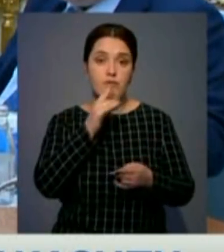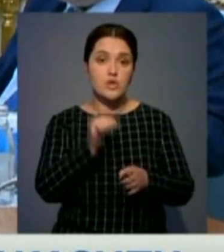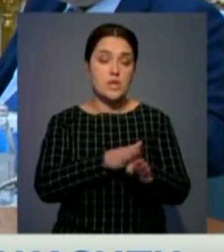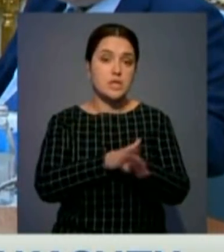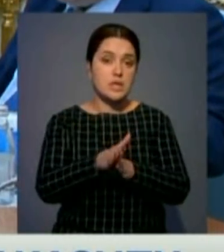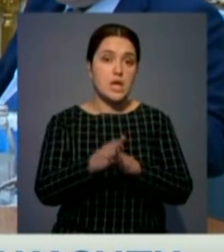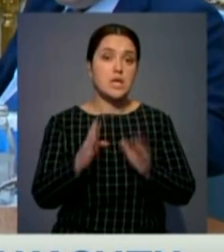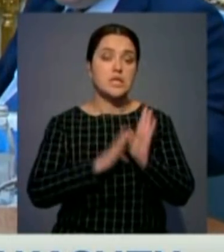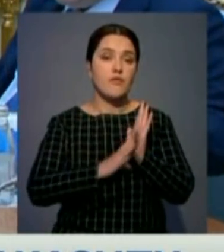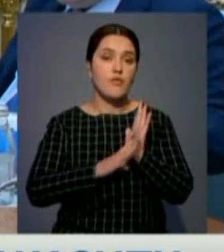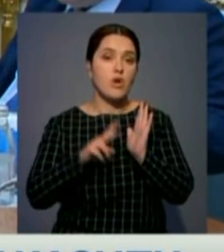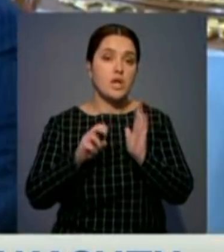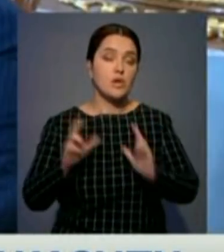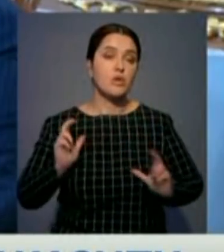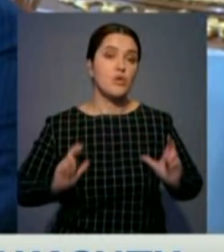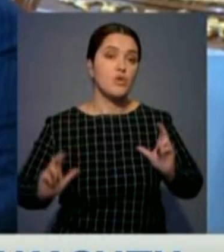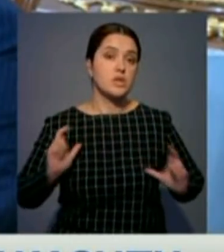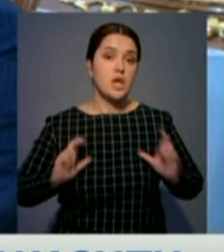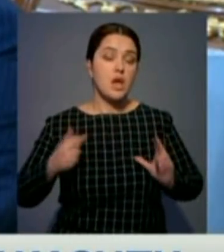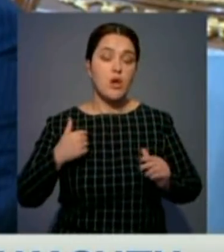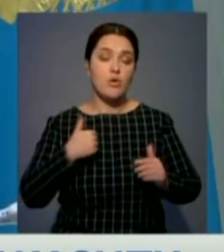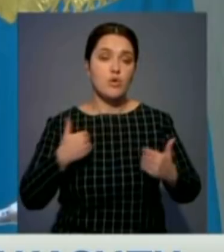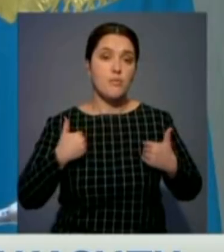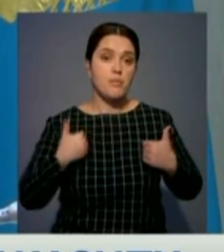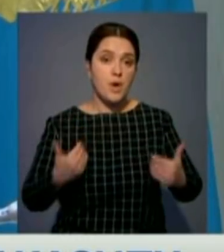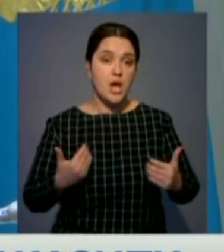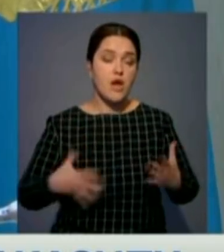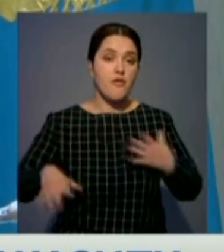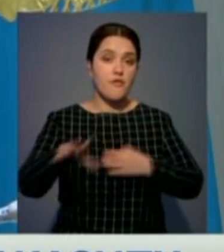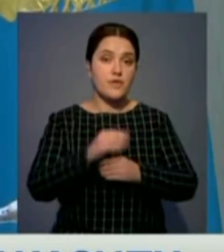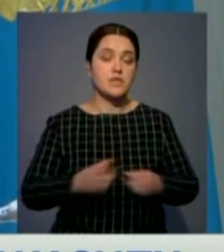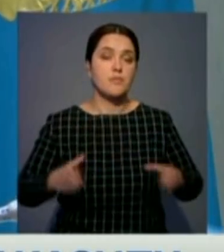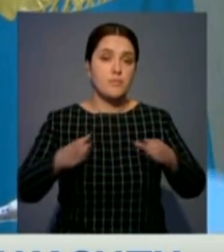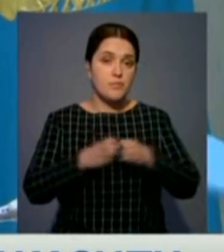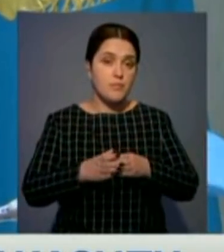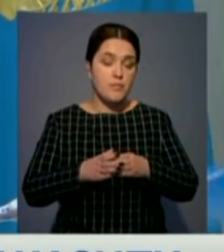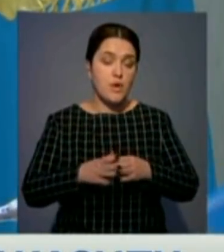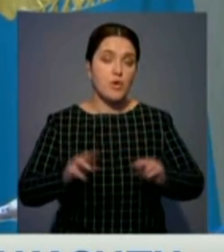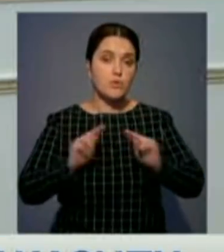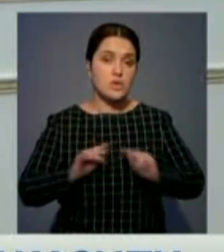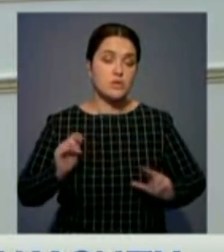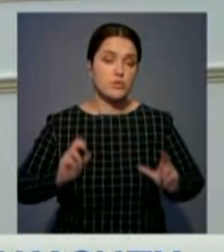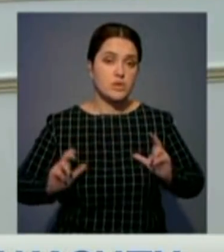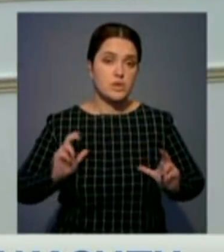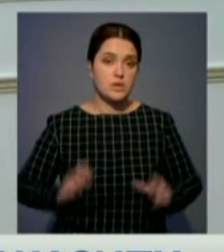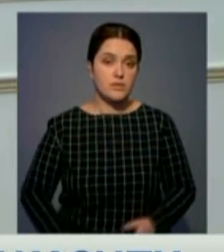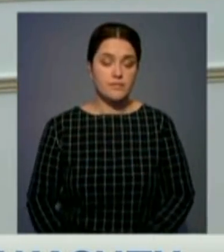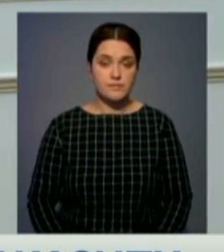исполняется 90 лет. По этому поводу хочу поздравить весь профессорско-преподавательский состав и студентов.